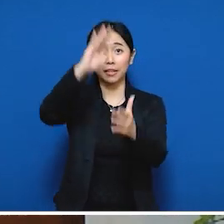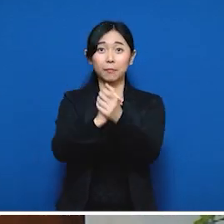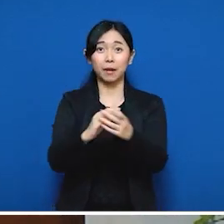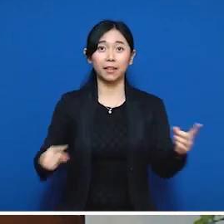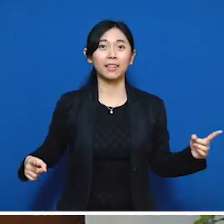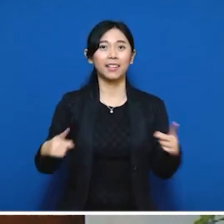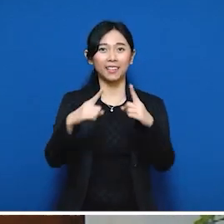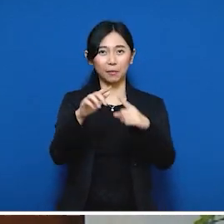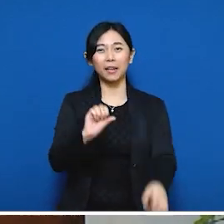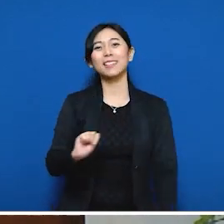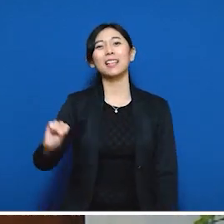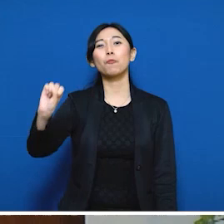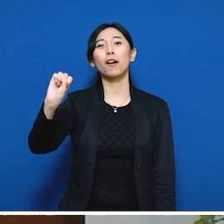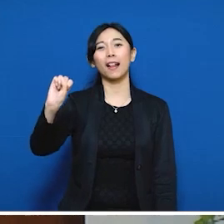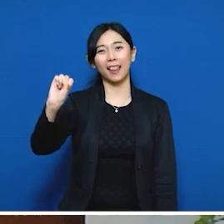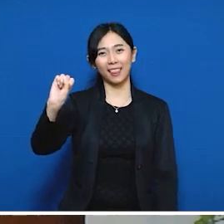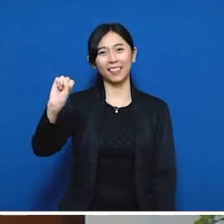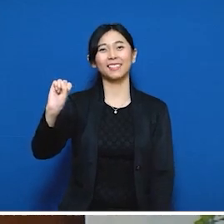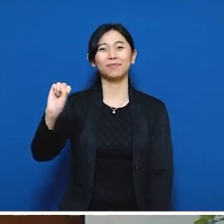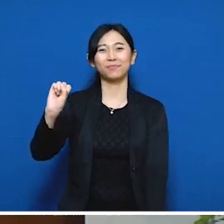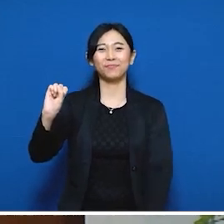kepada Samuel.